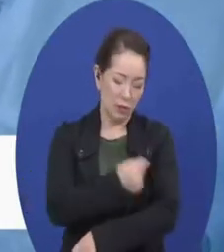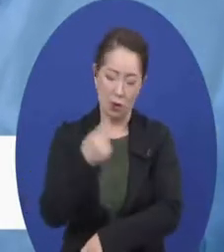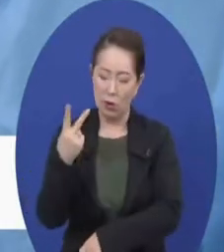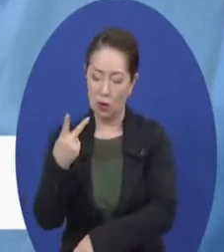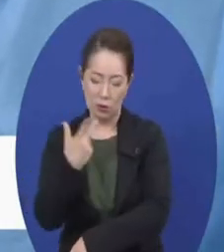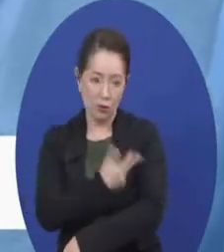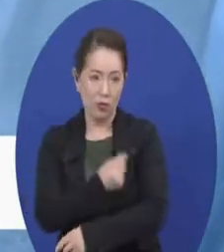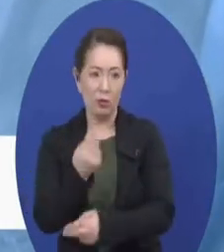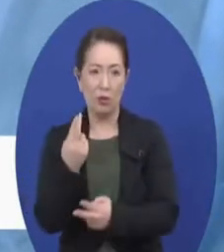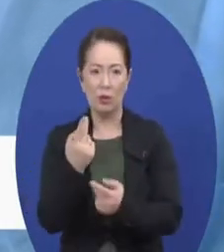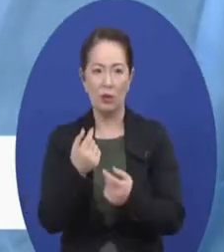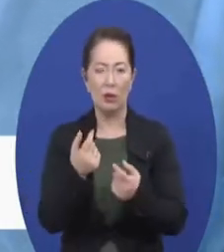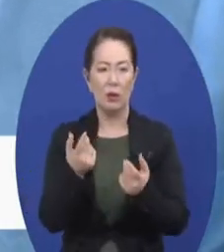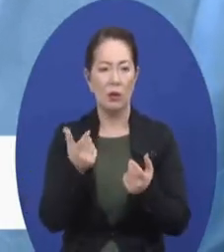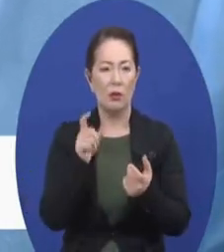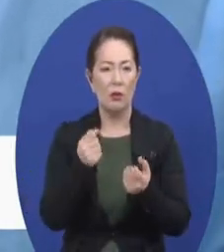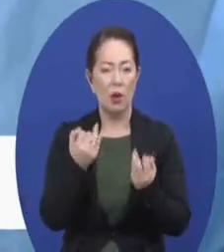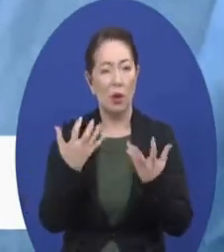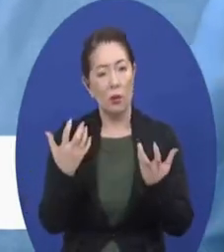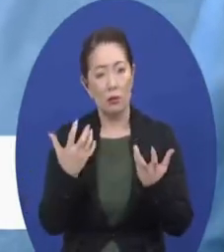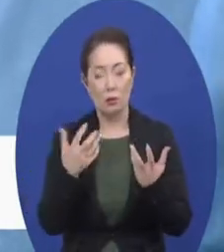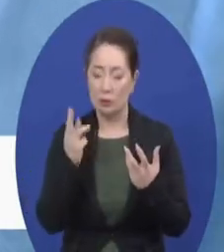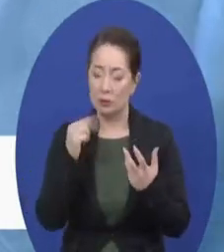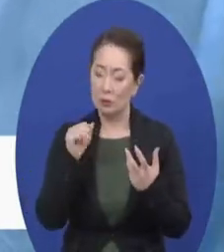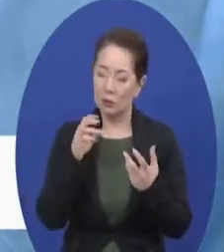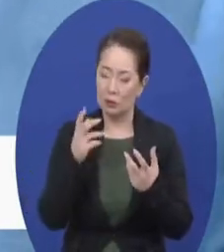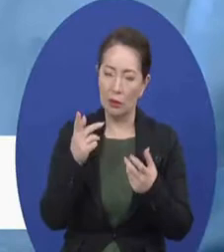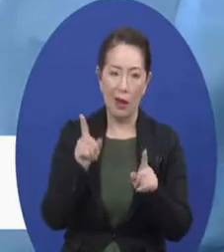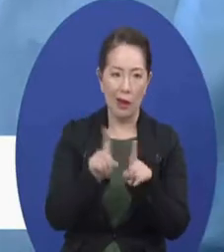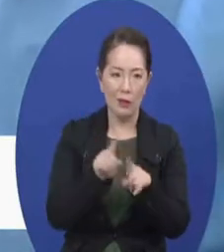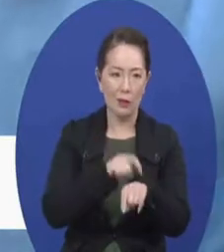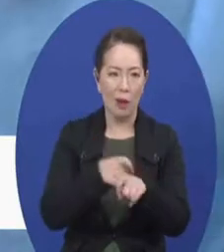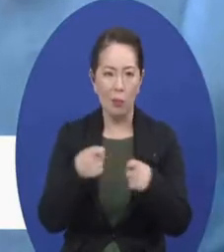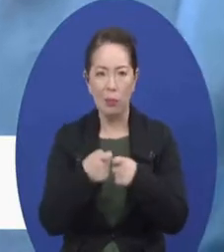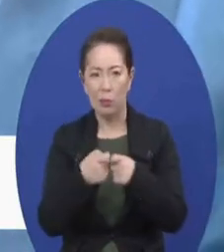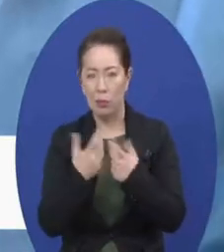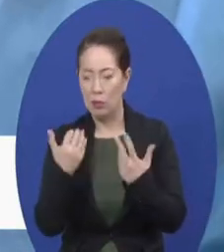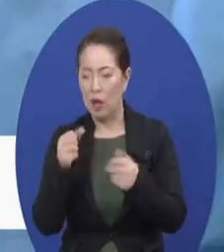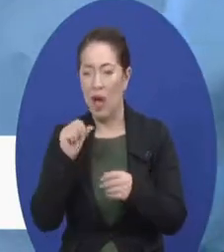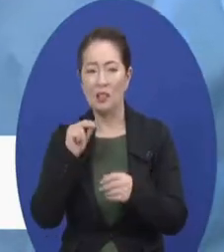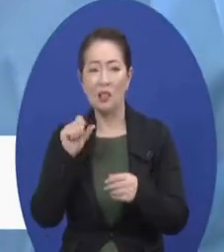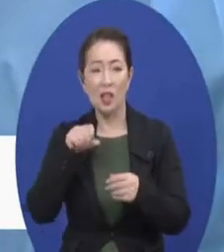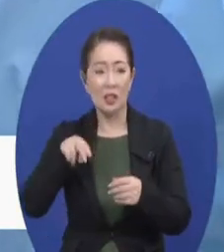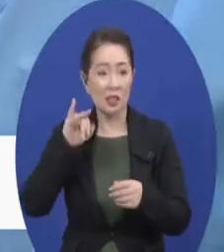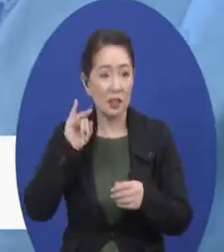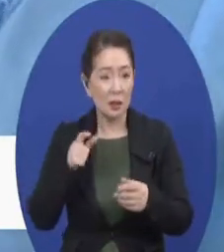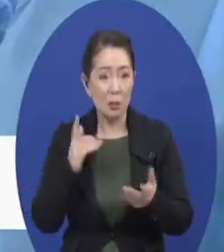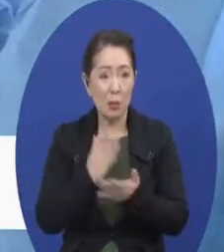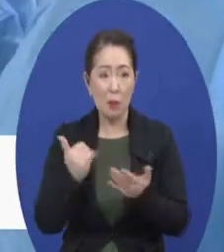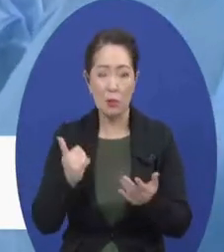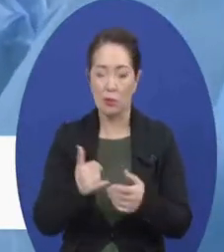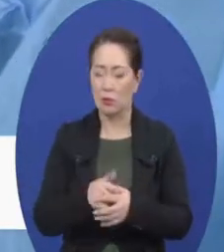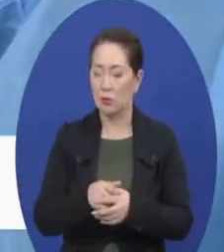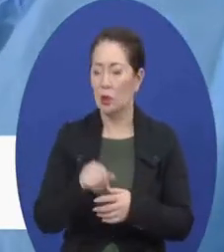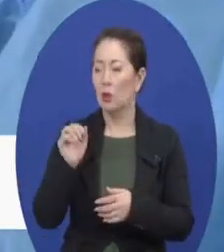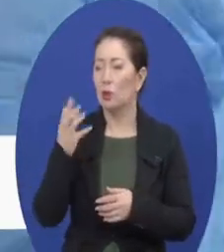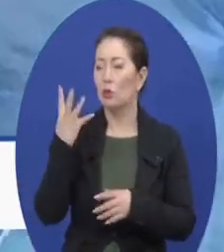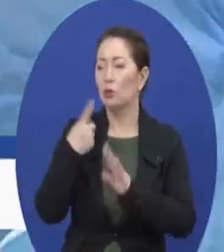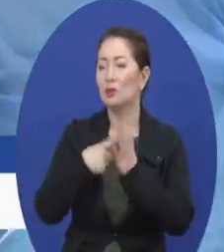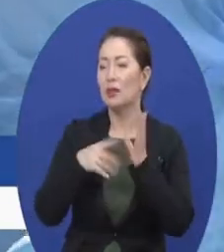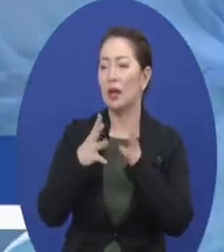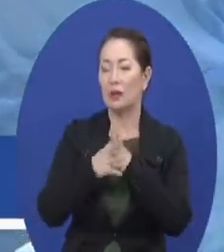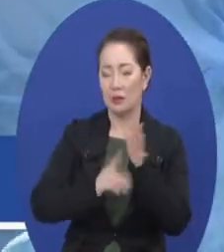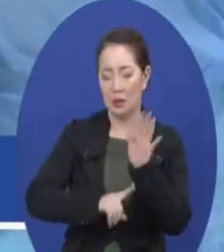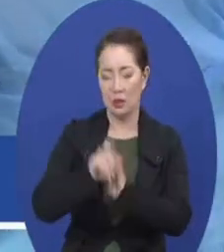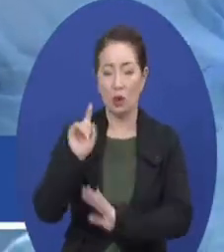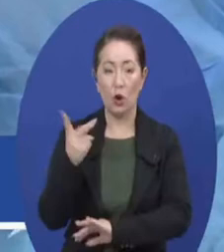2 хооронд давхцлууд яаж үүсэж байна? Тэндэр ачаалт хэсэг нэмэгдэхээр байна. За энэ дээр 4 сарын 10-наас эхлэн 2-р тун эхэлж